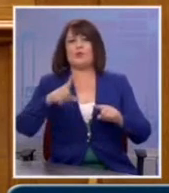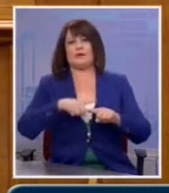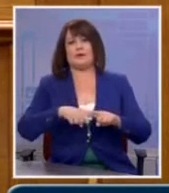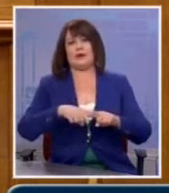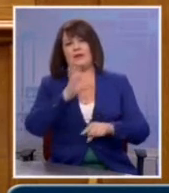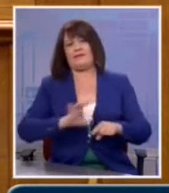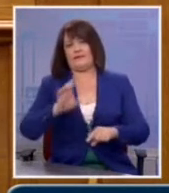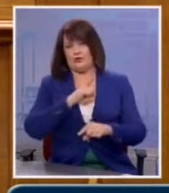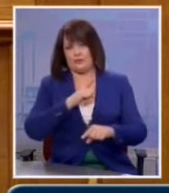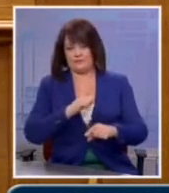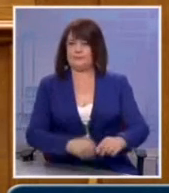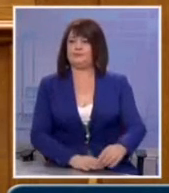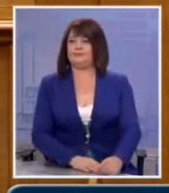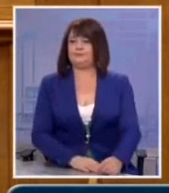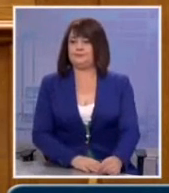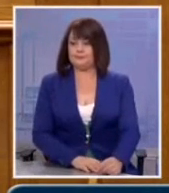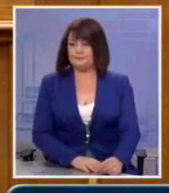την Ευρώπη.